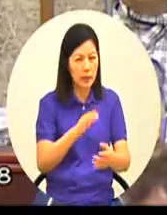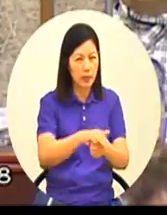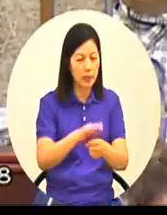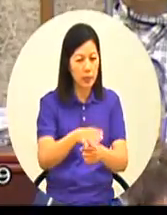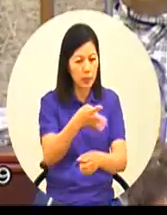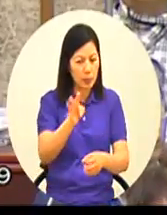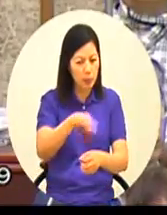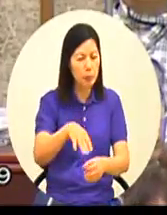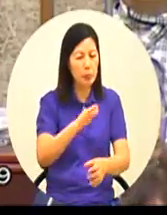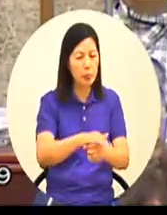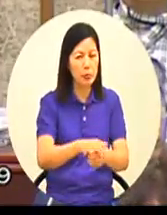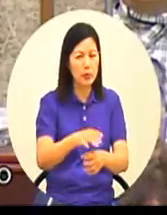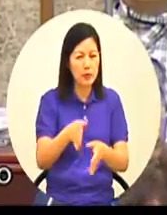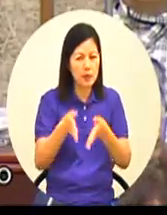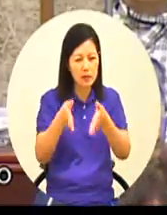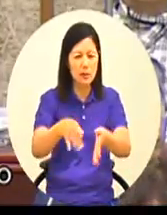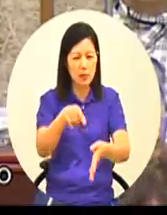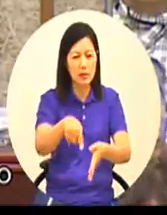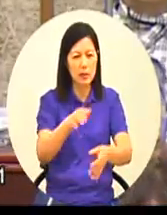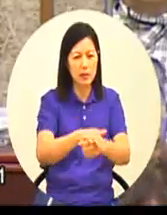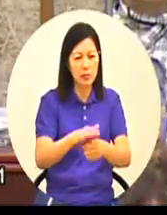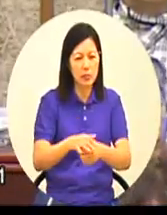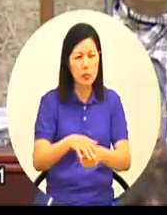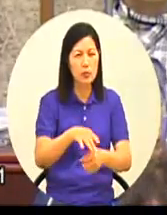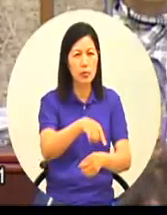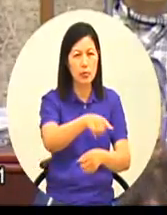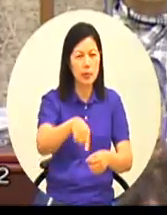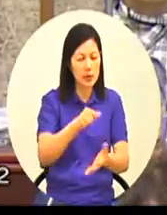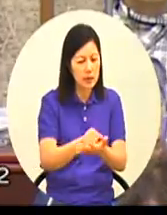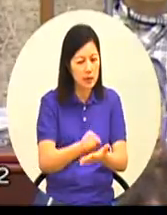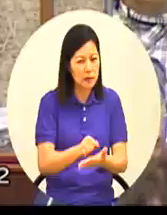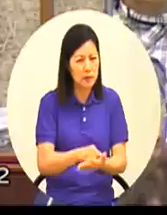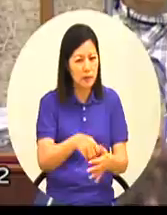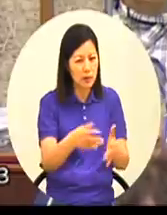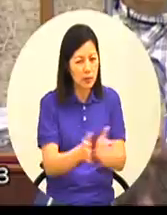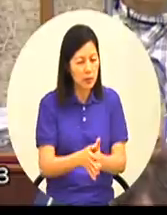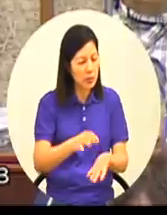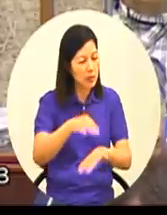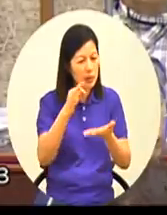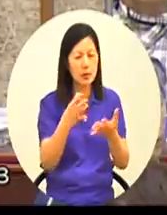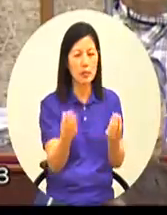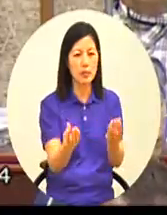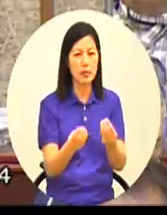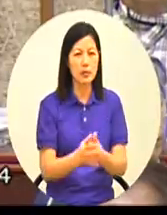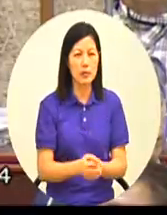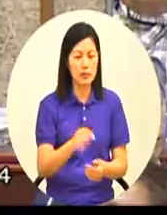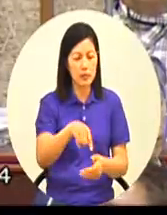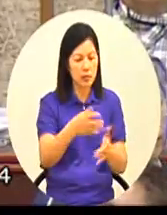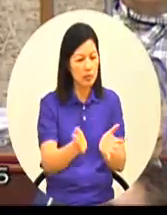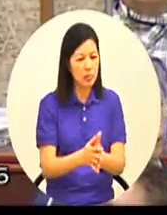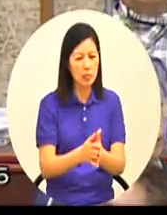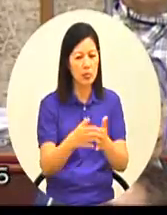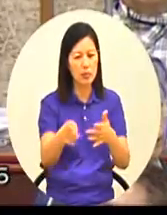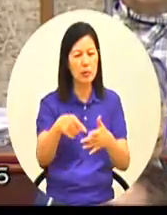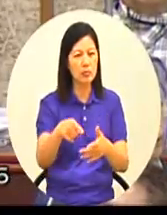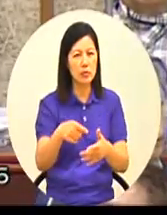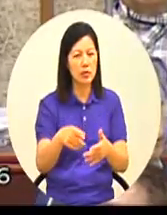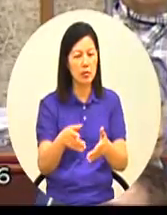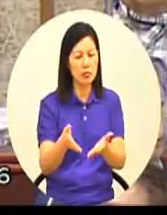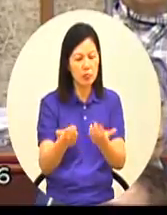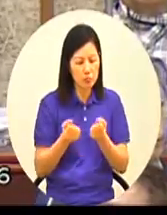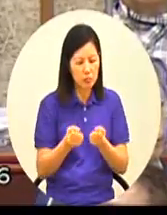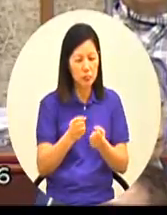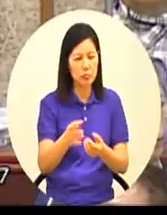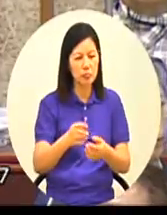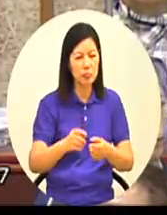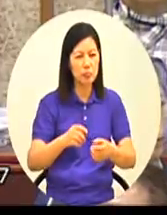但是他并没有就这个部分诉愿应该记载的相关的部分提出来，那这个部分可能也会不受理。那另外呢，还有一种